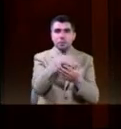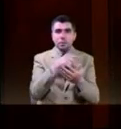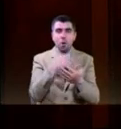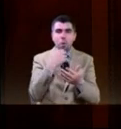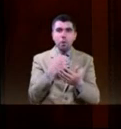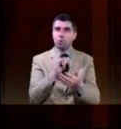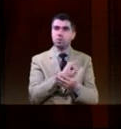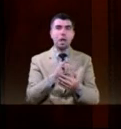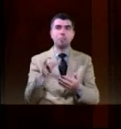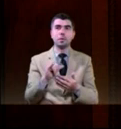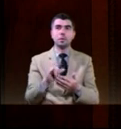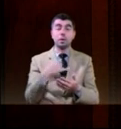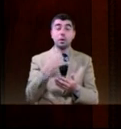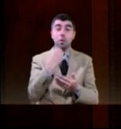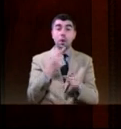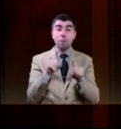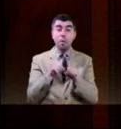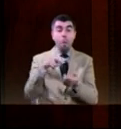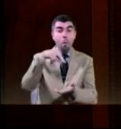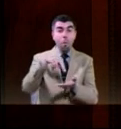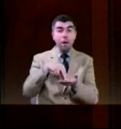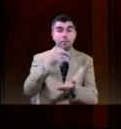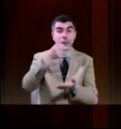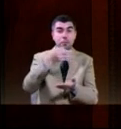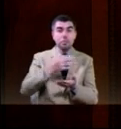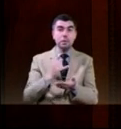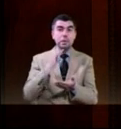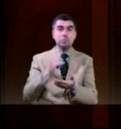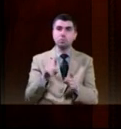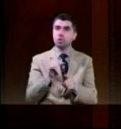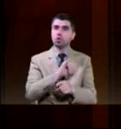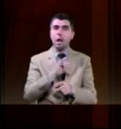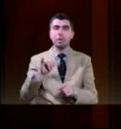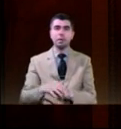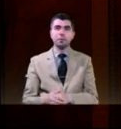غيكونش. ولكن حتى نوقفوا قدام الحيط لا ما يمكنش.